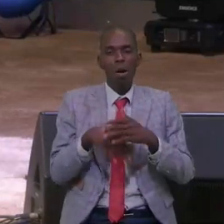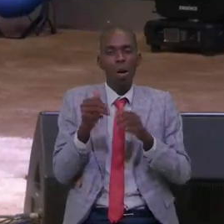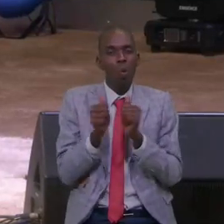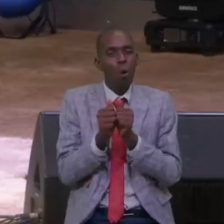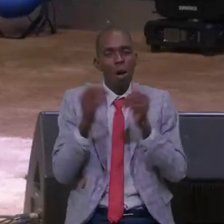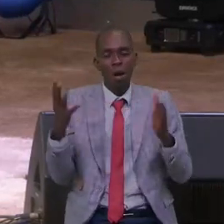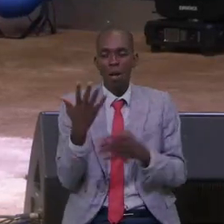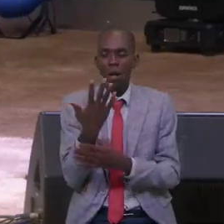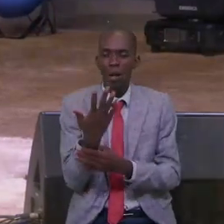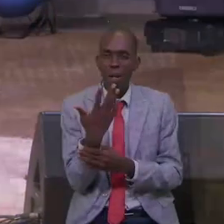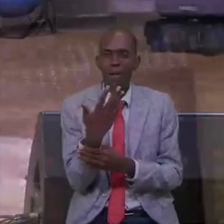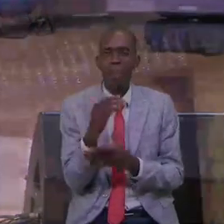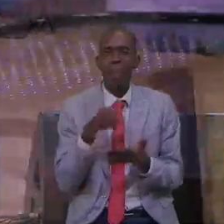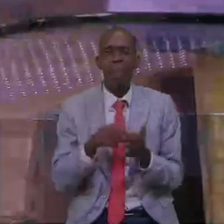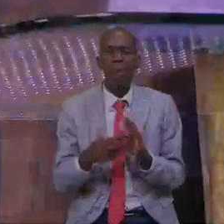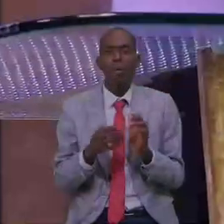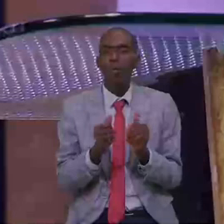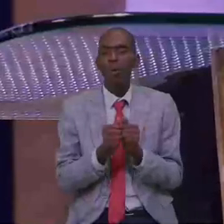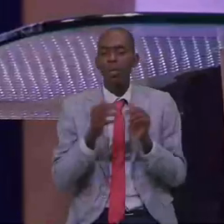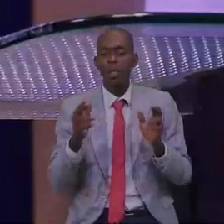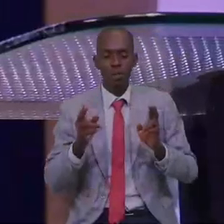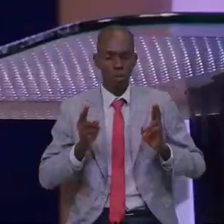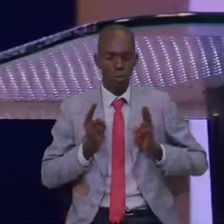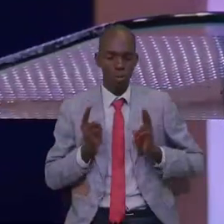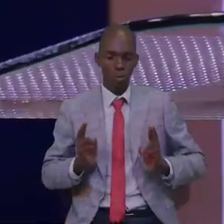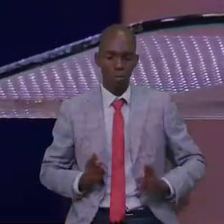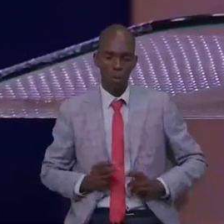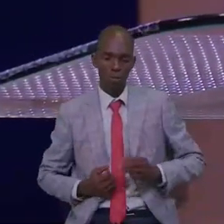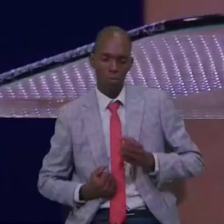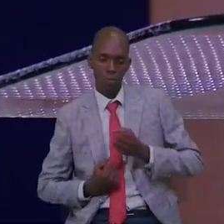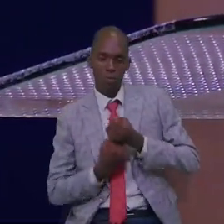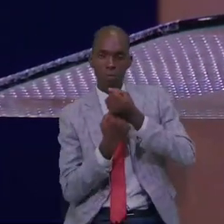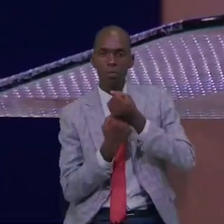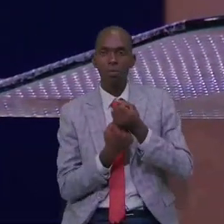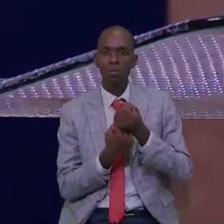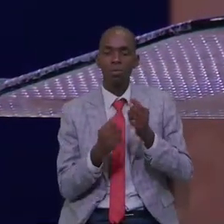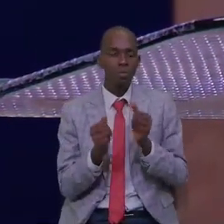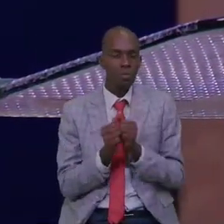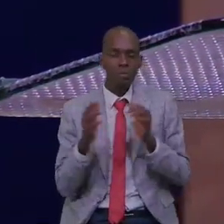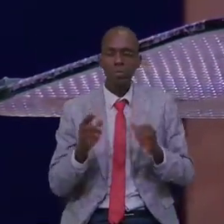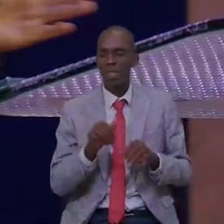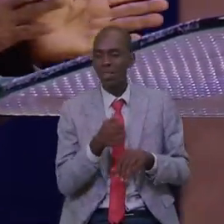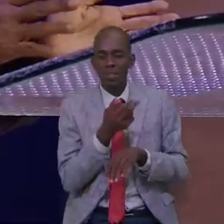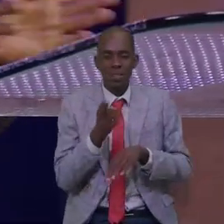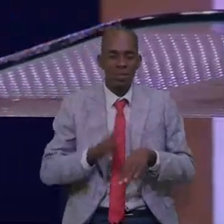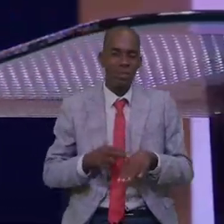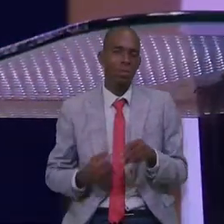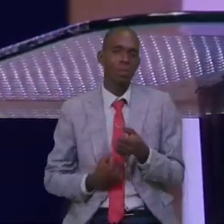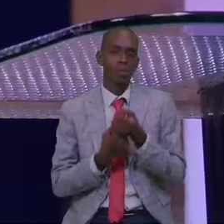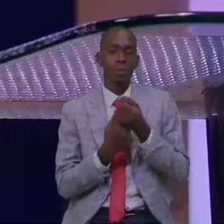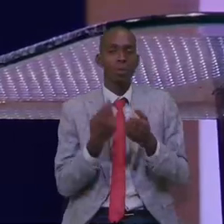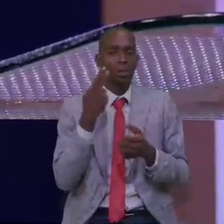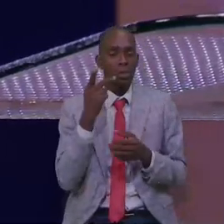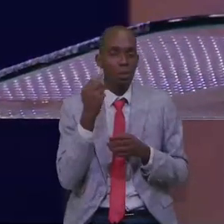cette pierre était taillée sans le secours d'une main, sans l'instrumentalité d'un homme. Vous avez